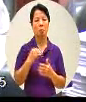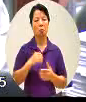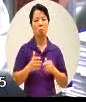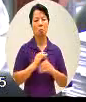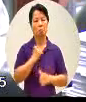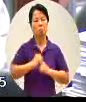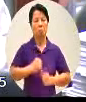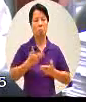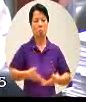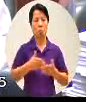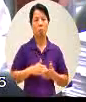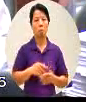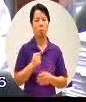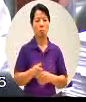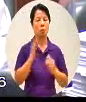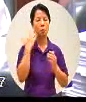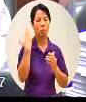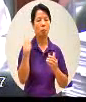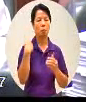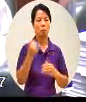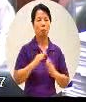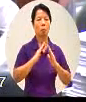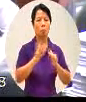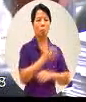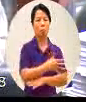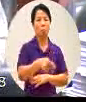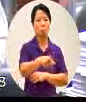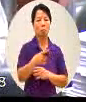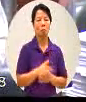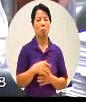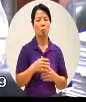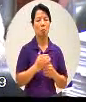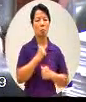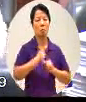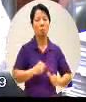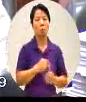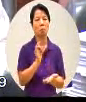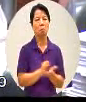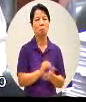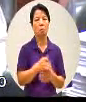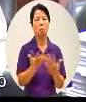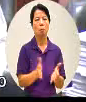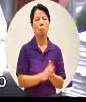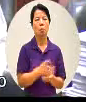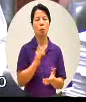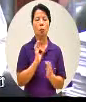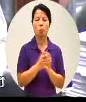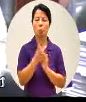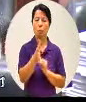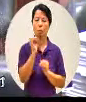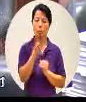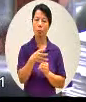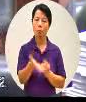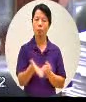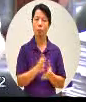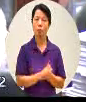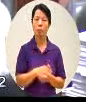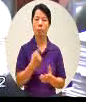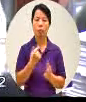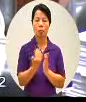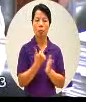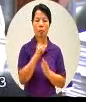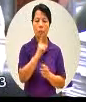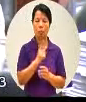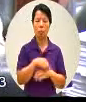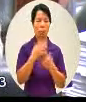高雄市的高雄县的县民生命不值钱。你知道我为什么跟你这样讲吗？按、啊、你刚刚讲的数字是